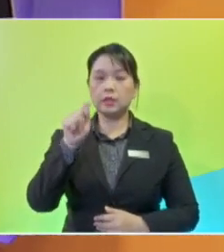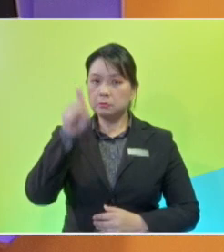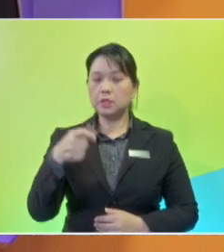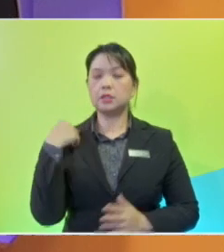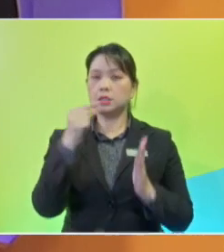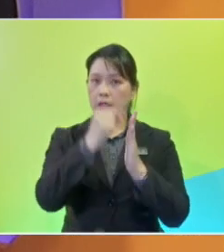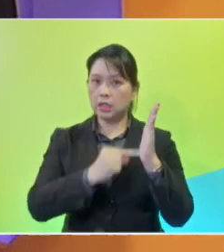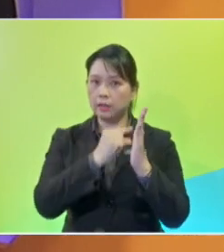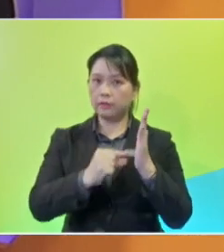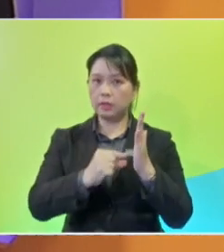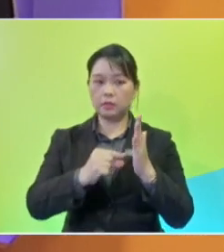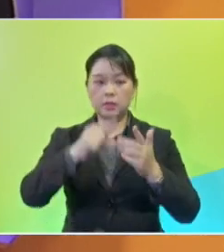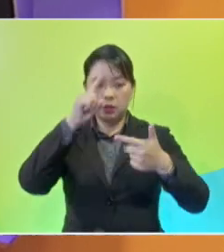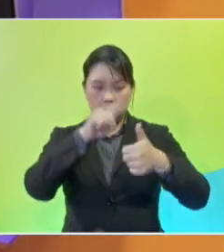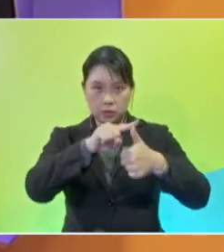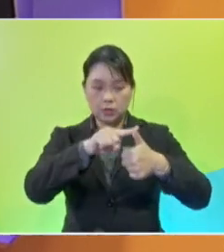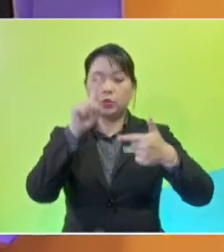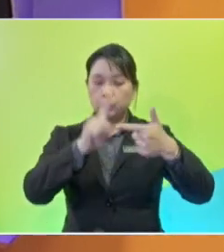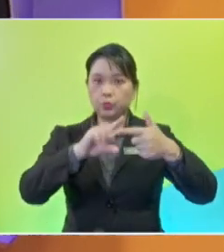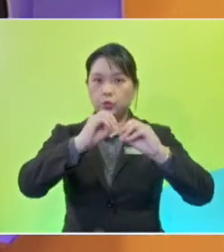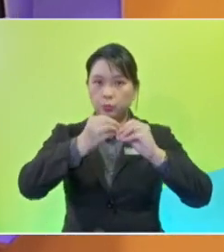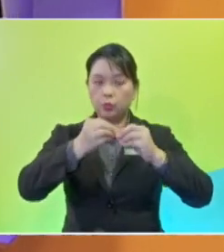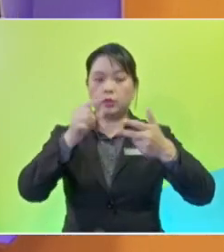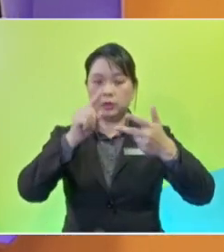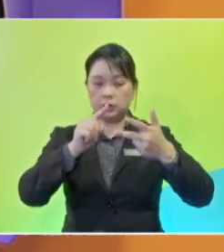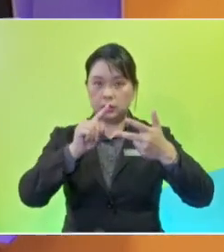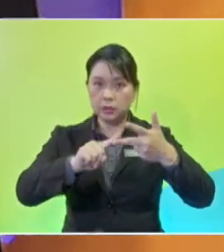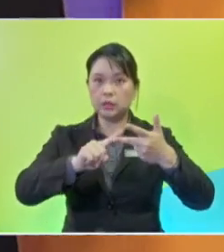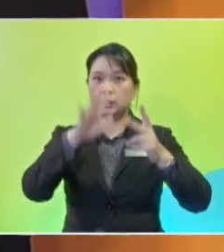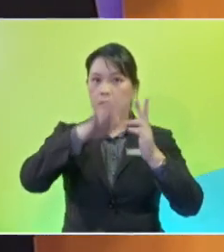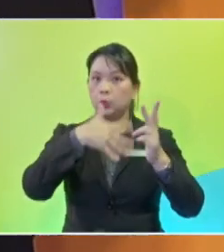ketiga adalah jadwal so kita pilih antara tiga ini kita